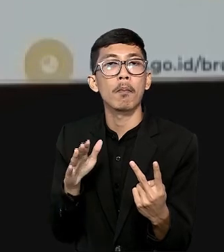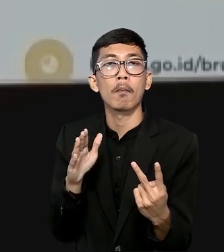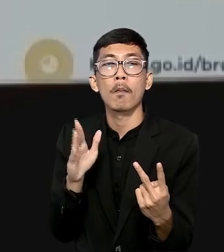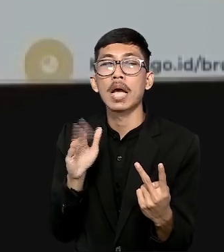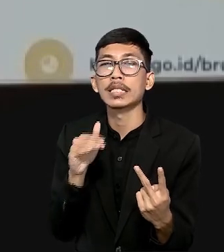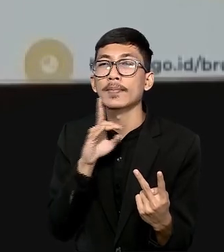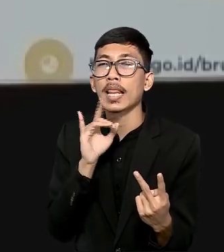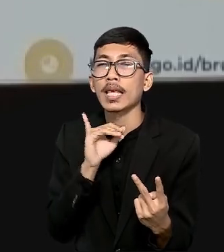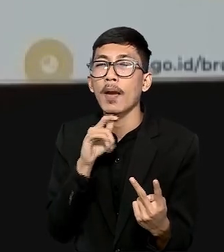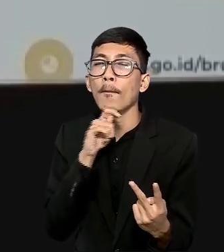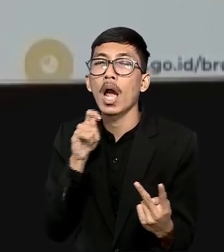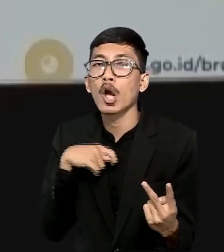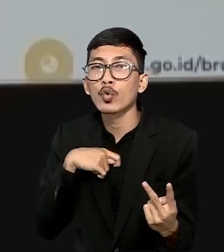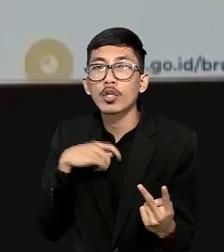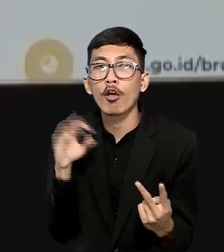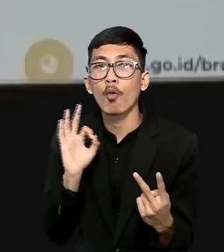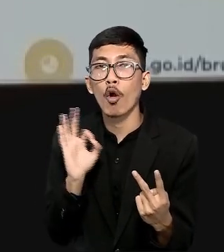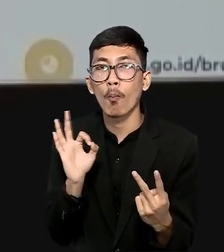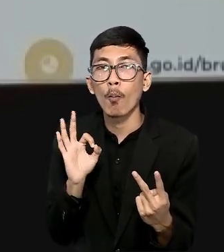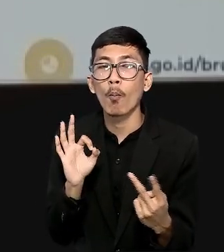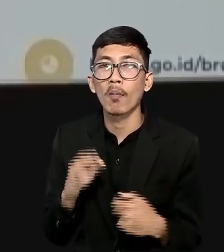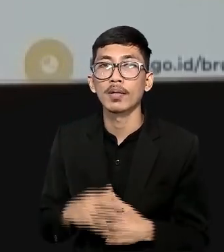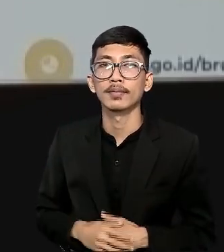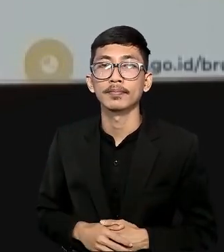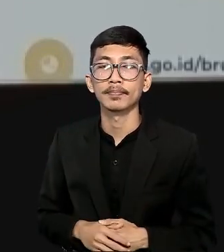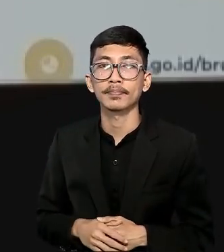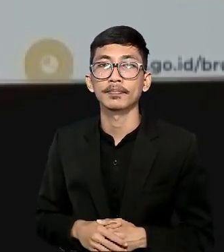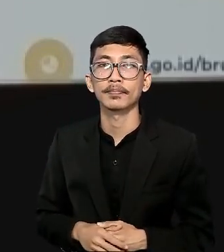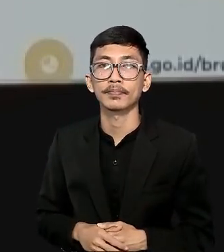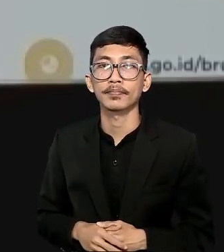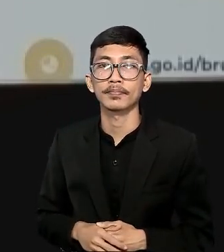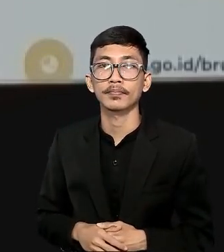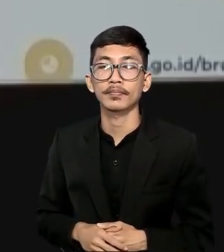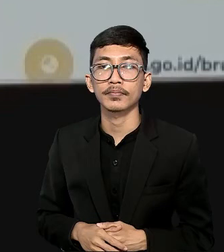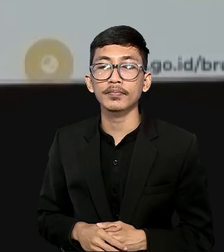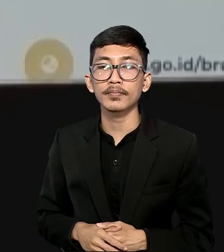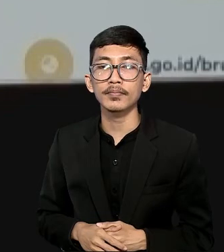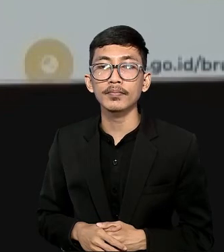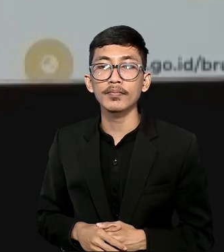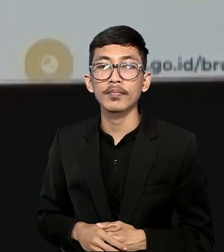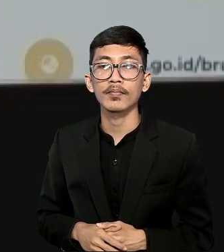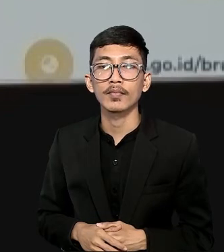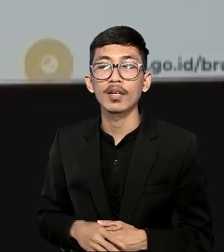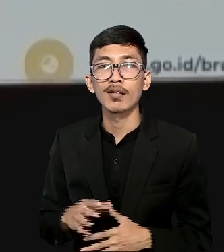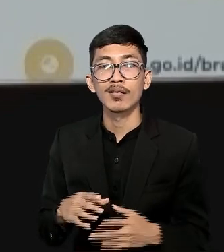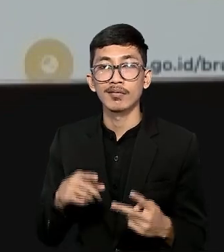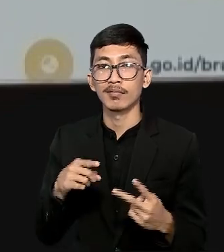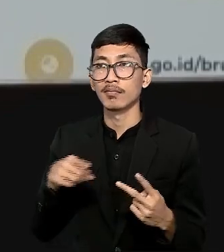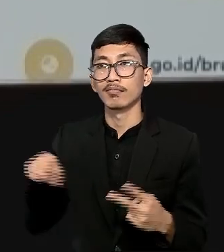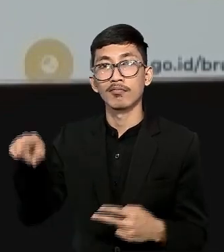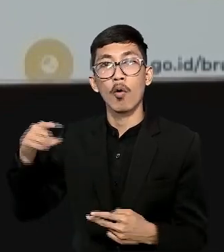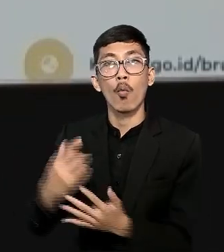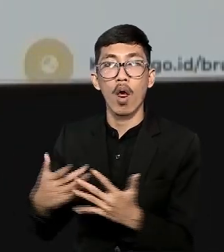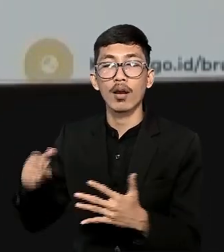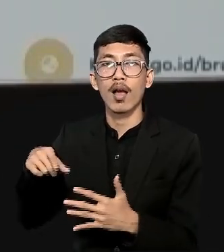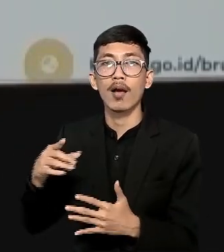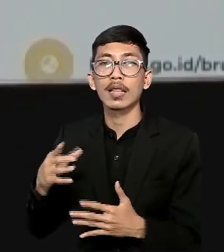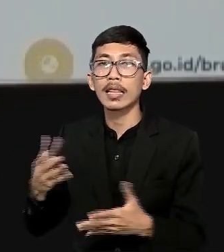mengakui vaksin-vaksin yang diterima oleh guru piano Edition Regency tapi